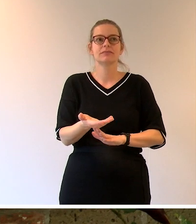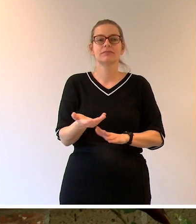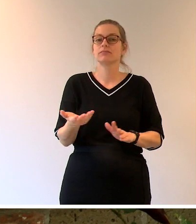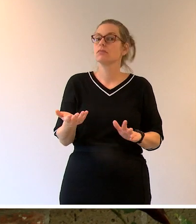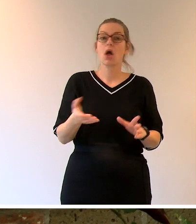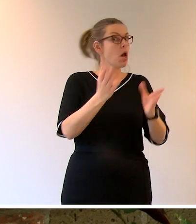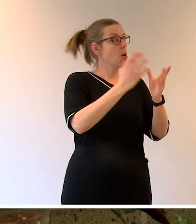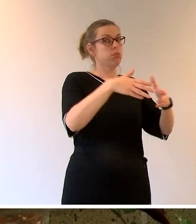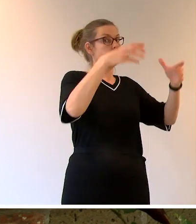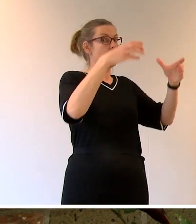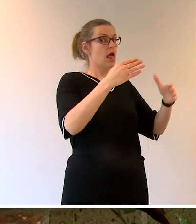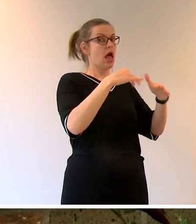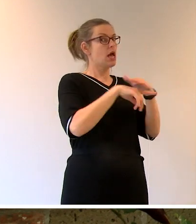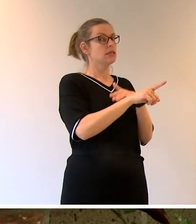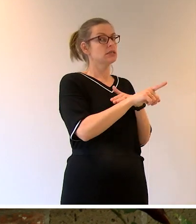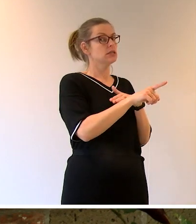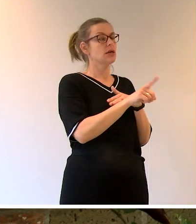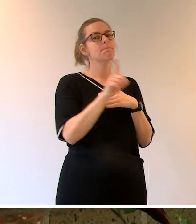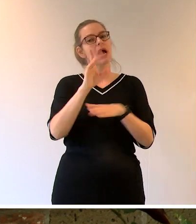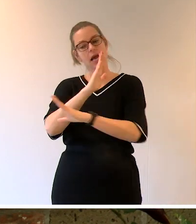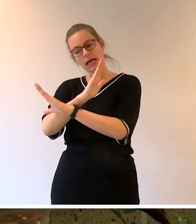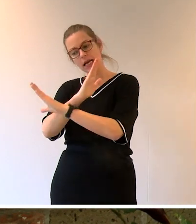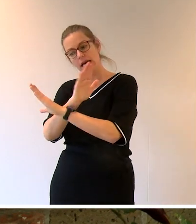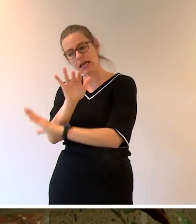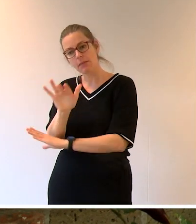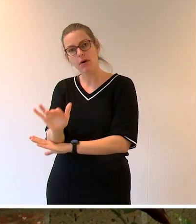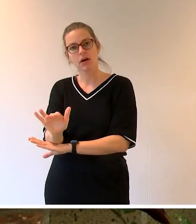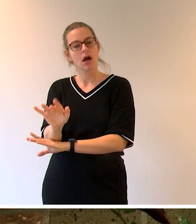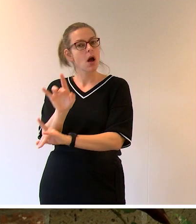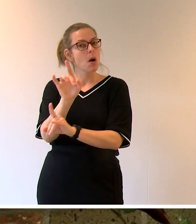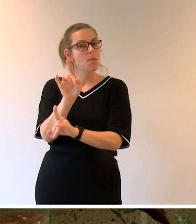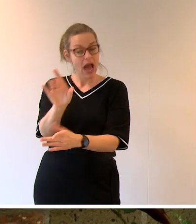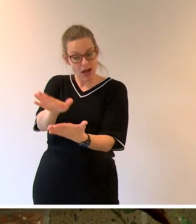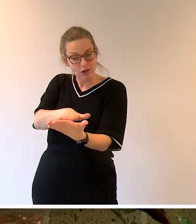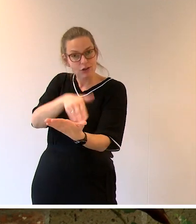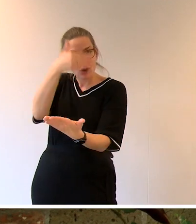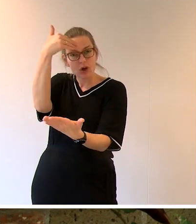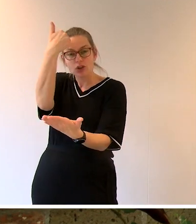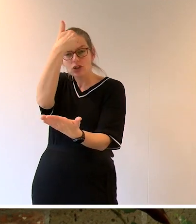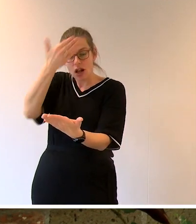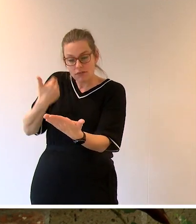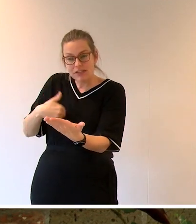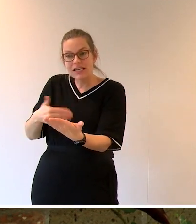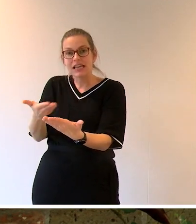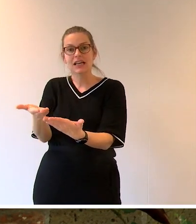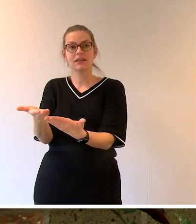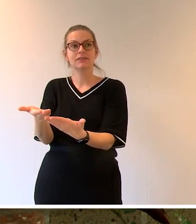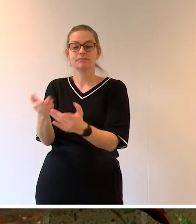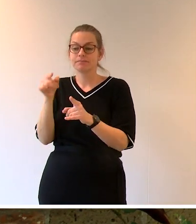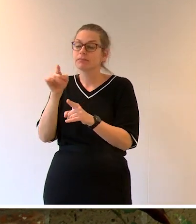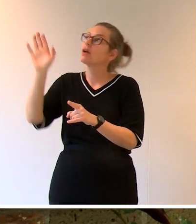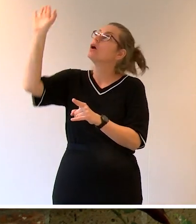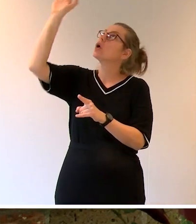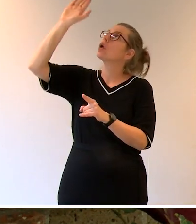Ja, niet in een paleis, maar in een kribbe. Maar het is wel de gezalfde Heer. Dat wil zeggen, hij is door